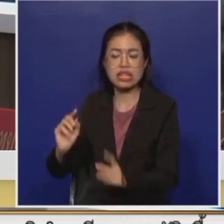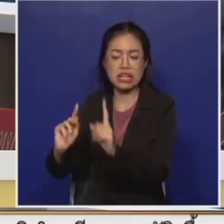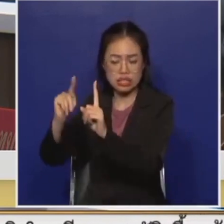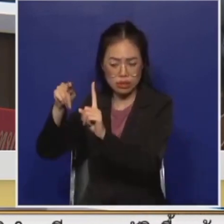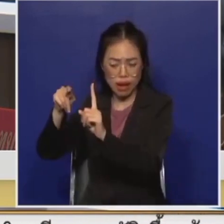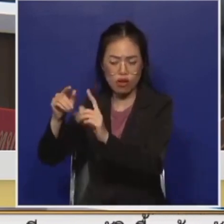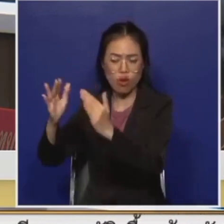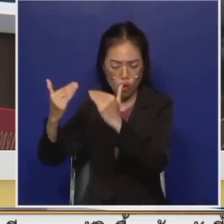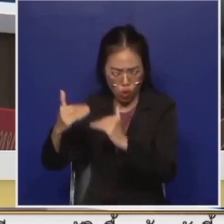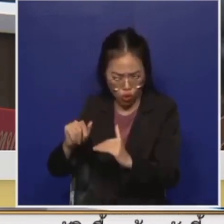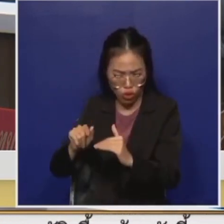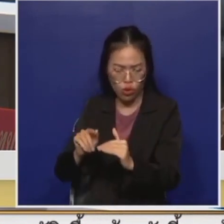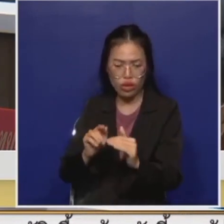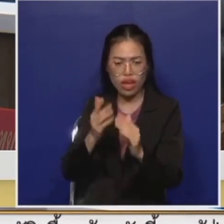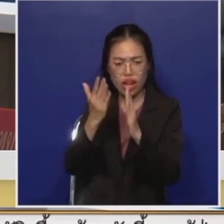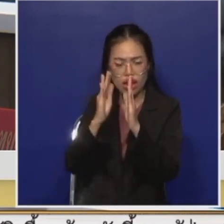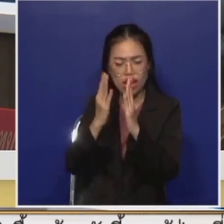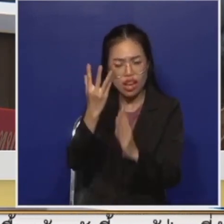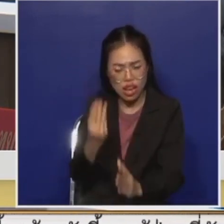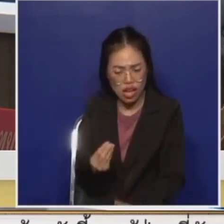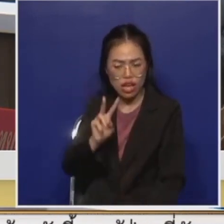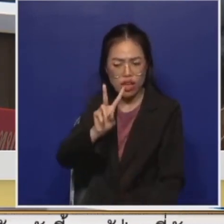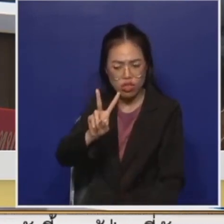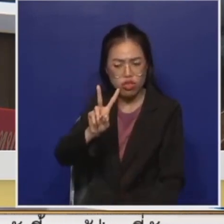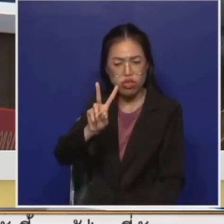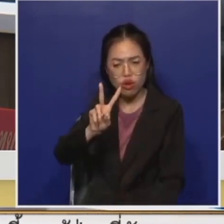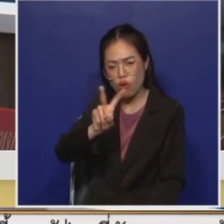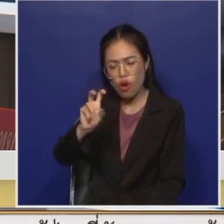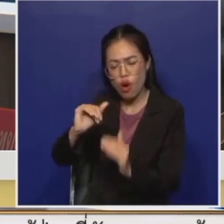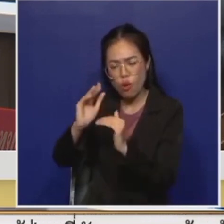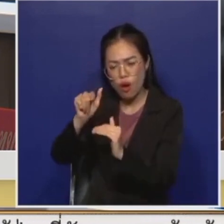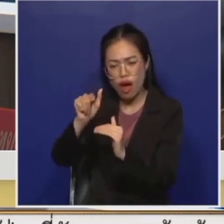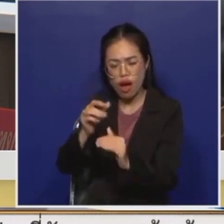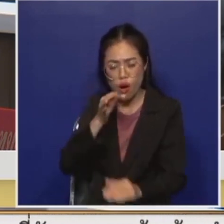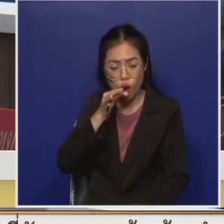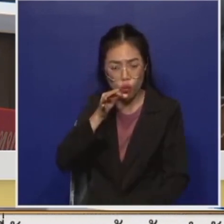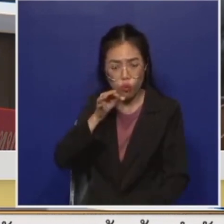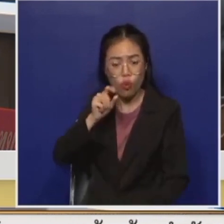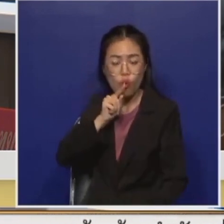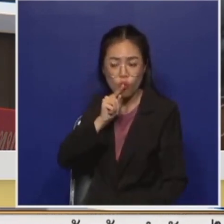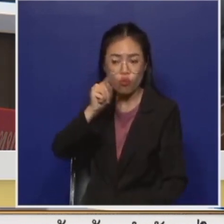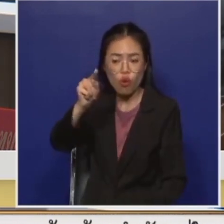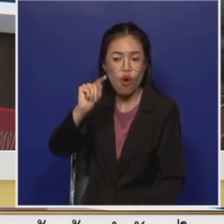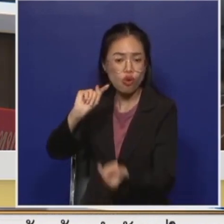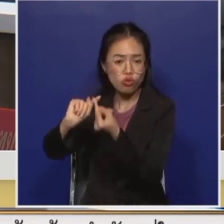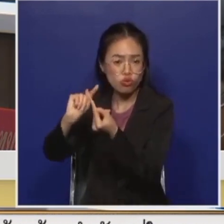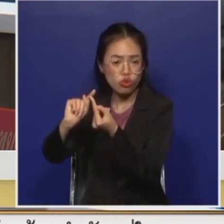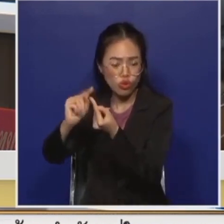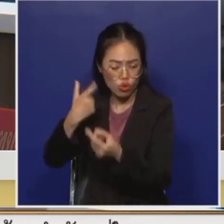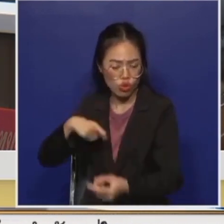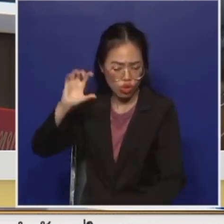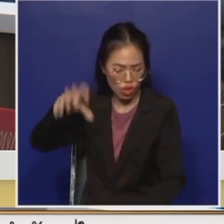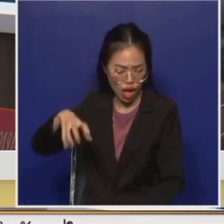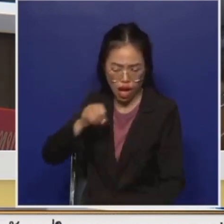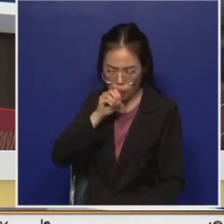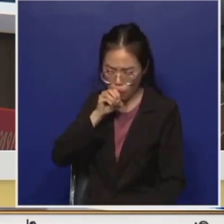ร้องสารปกครองขดีอยใสารปครองนะครับและท่านเองกบอกท่านจ่ายเยอะแล้ด้ช่หน่งบางคน